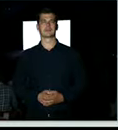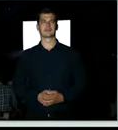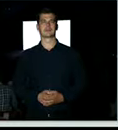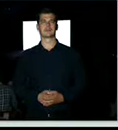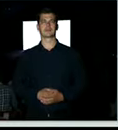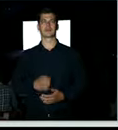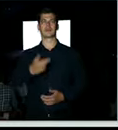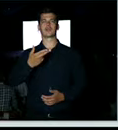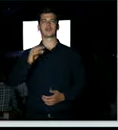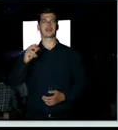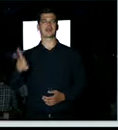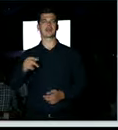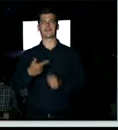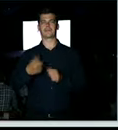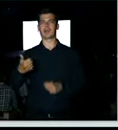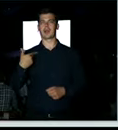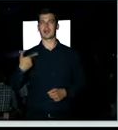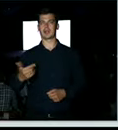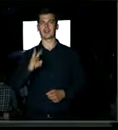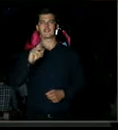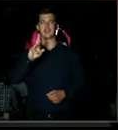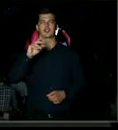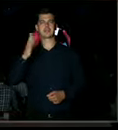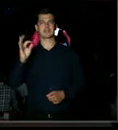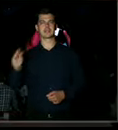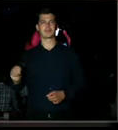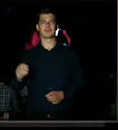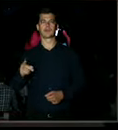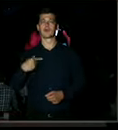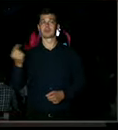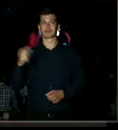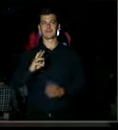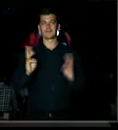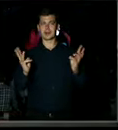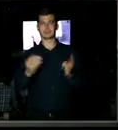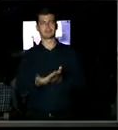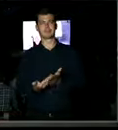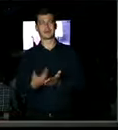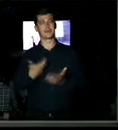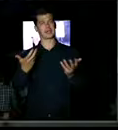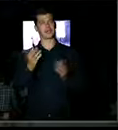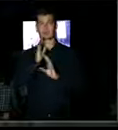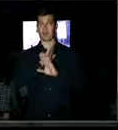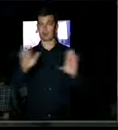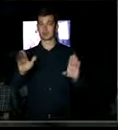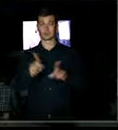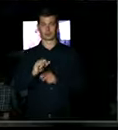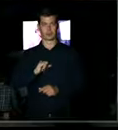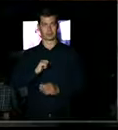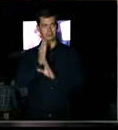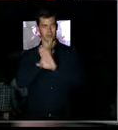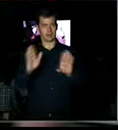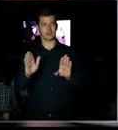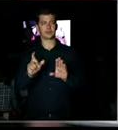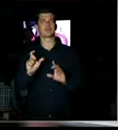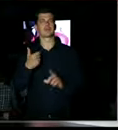Paula Nolbert, 21 lat, Wyrzbice. Na warsztaty przyjechałam po to, żeby pokazać sobie i innym, że